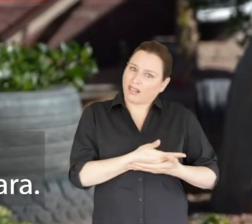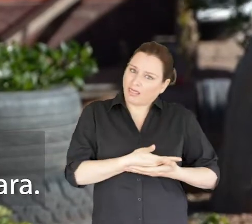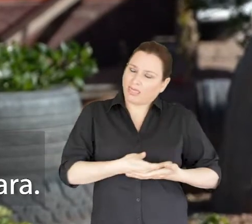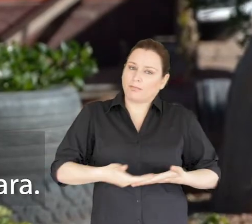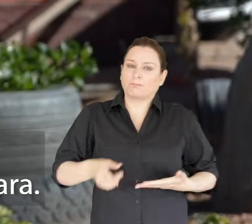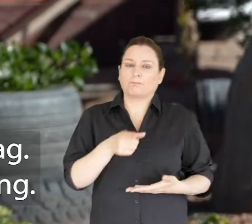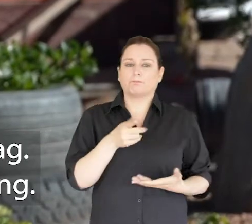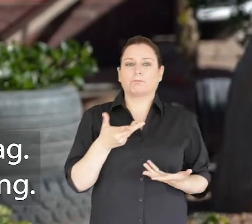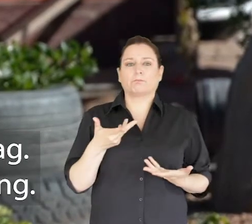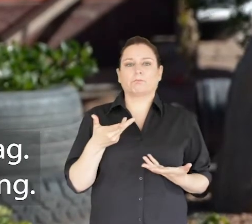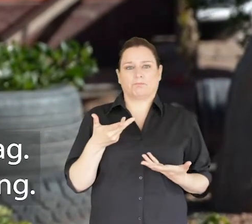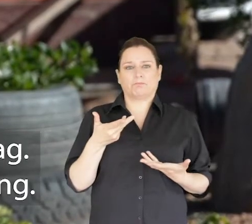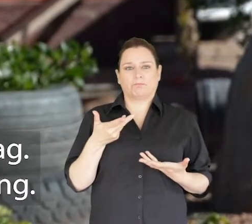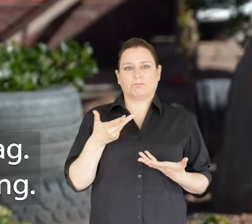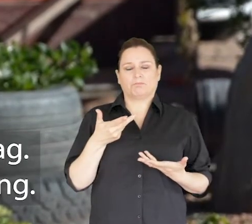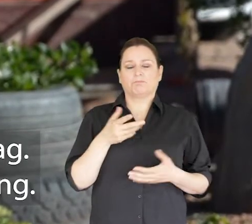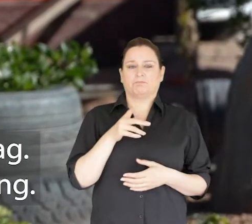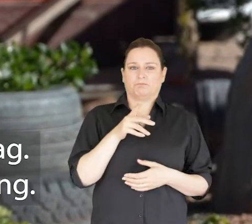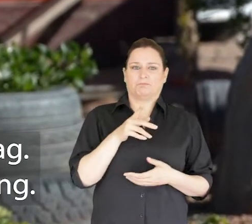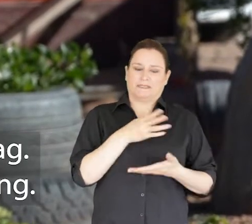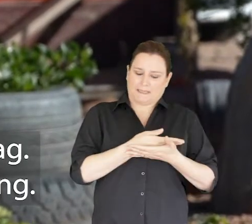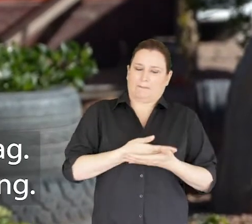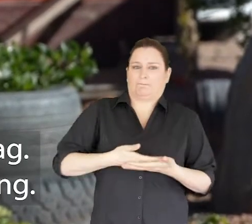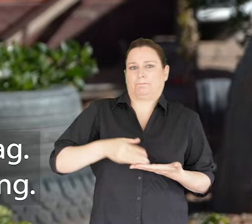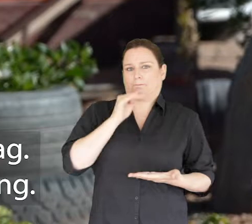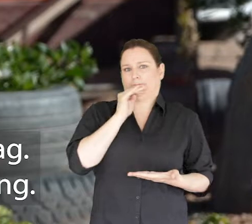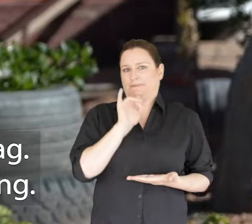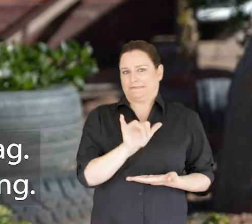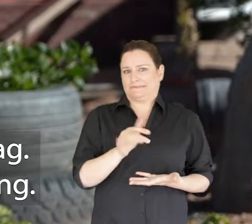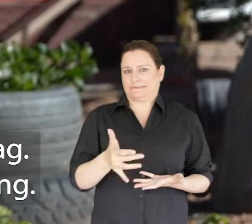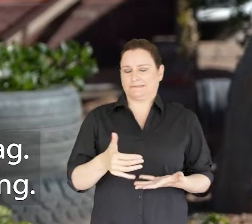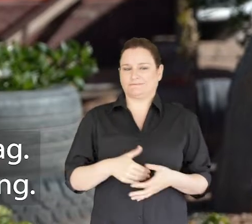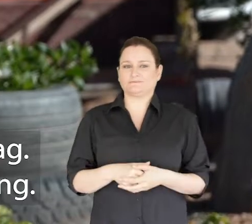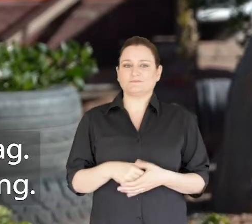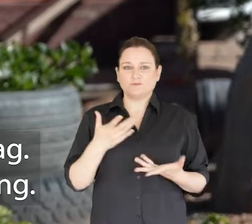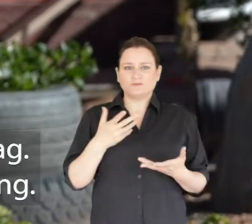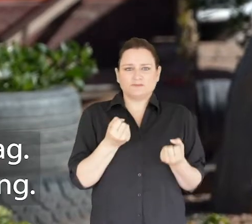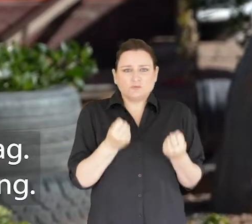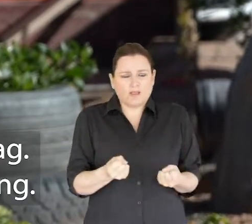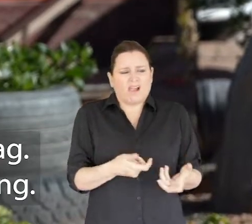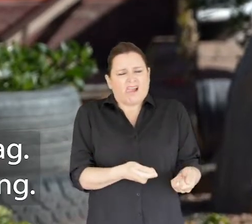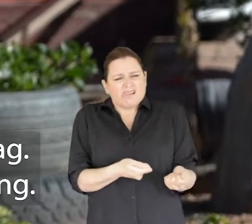Sleep. Dat betekent die woord Kara betekent sleep. Zoals iets zwaar bij je sleep.